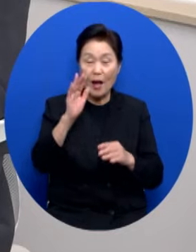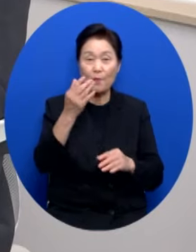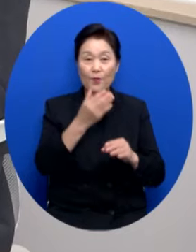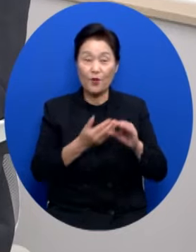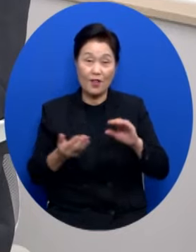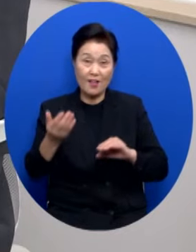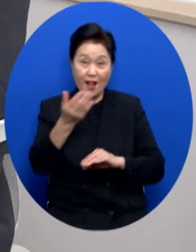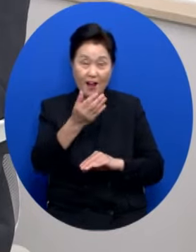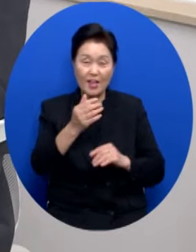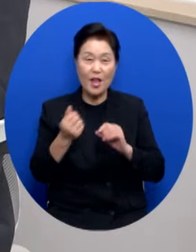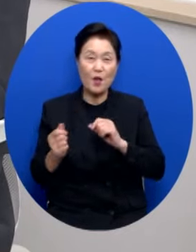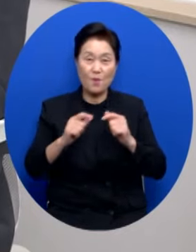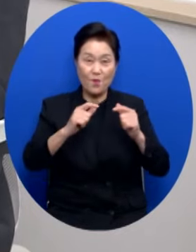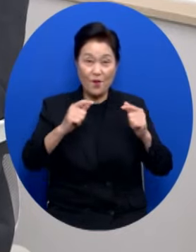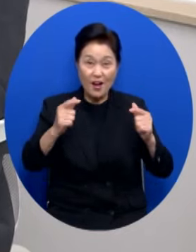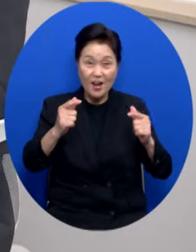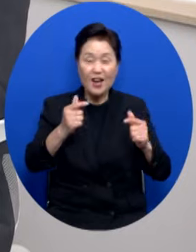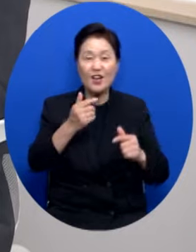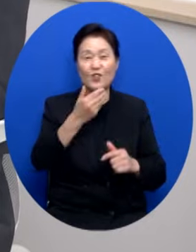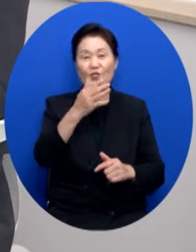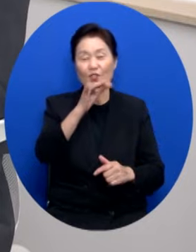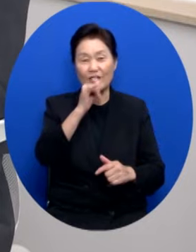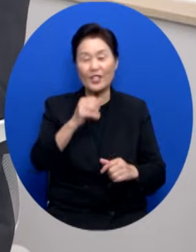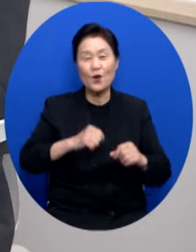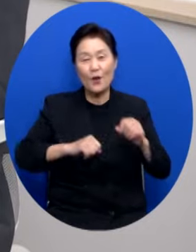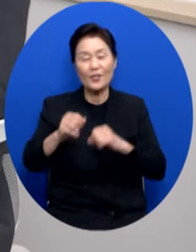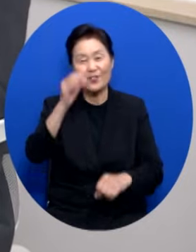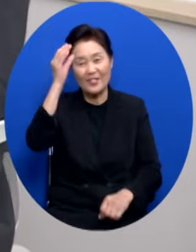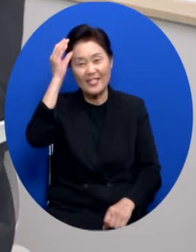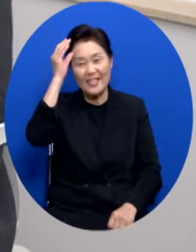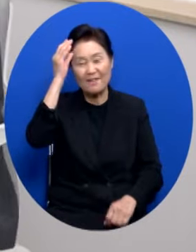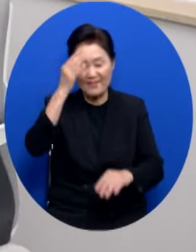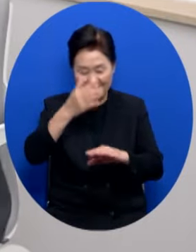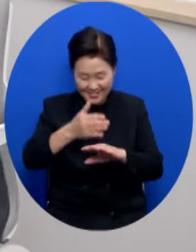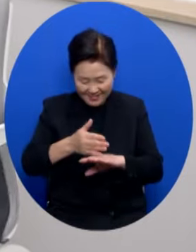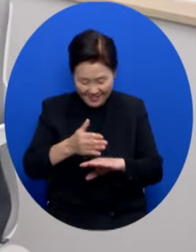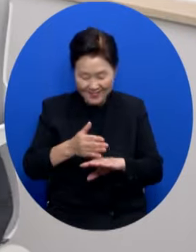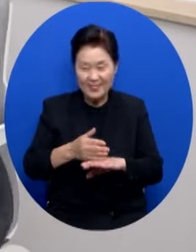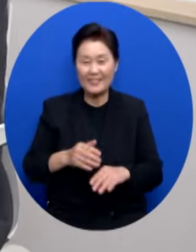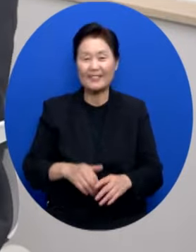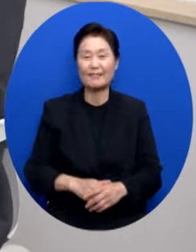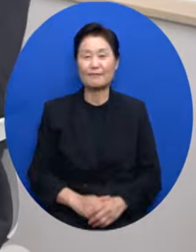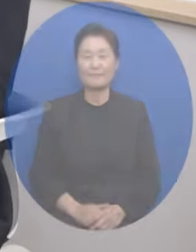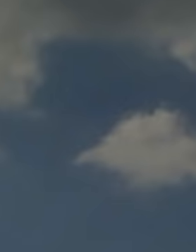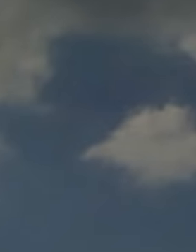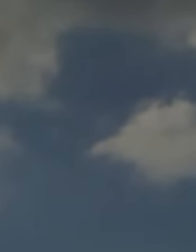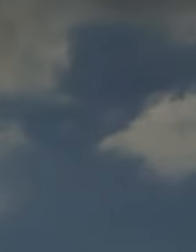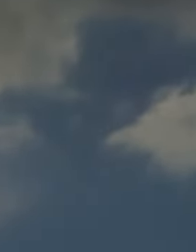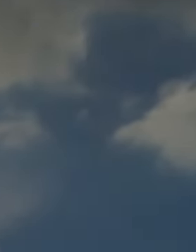수 있도록 앞으로 더 많은 활동 있으시길 기대하겠습니다. 감사합니다. 감사합니다.